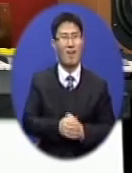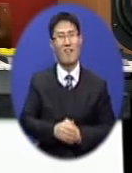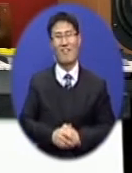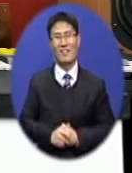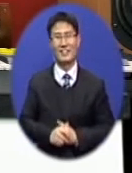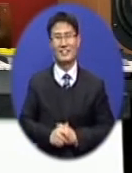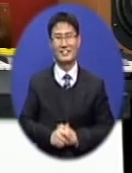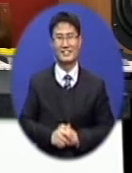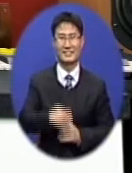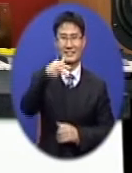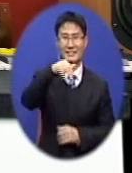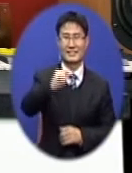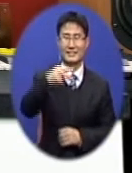역시